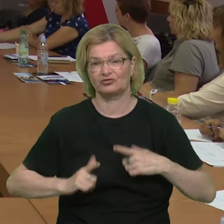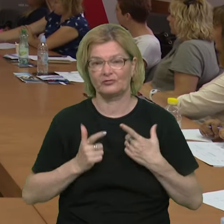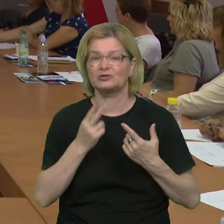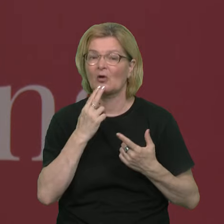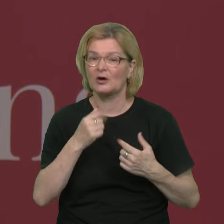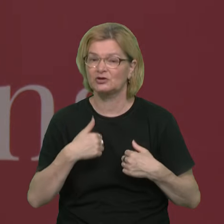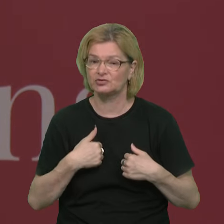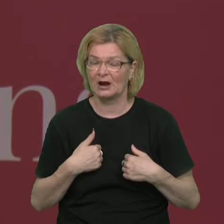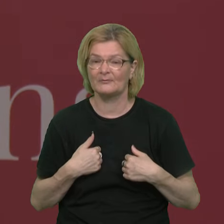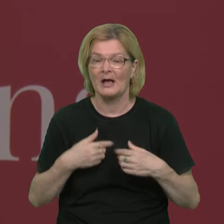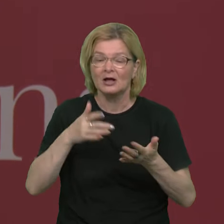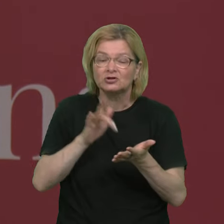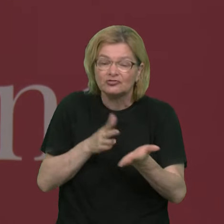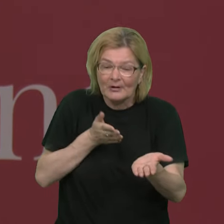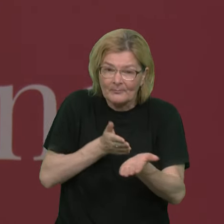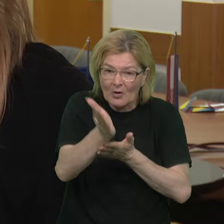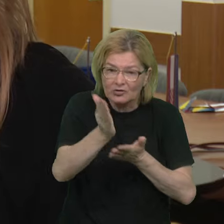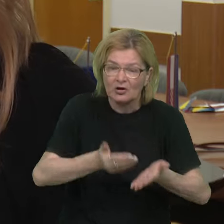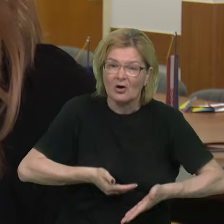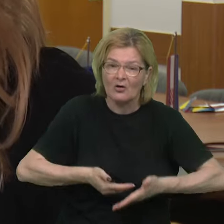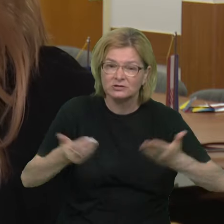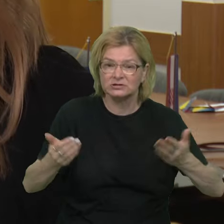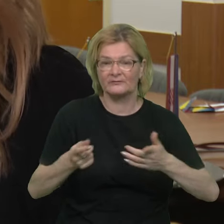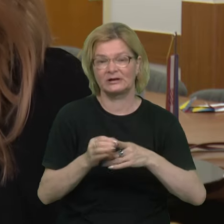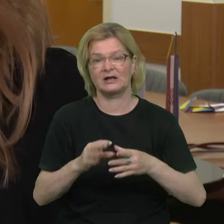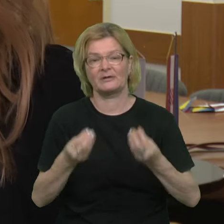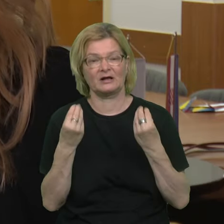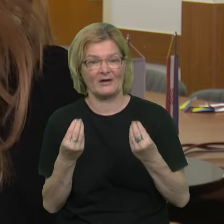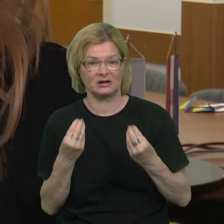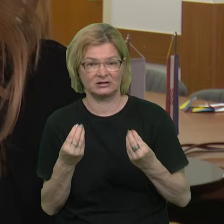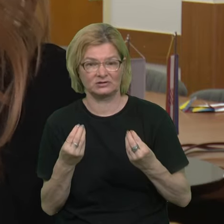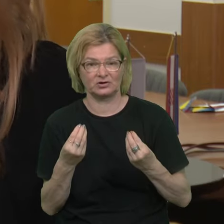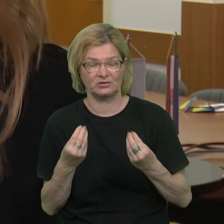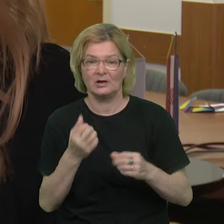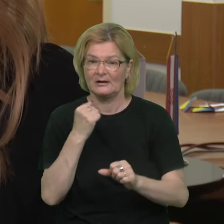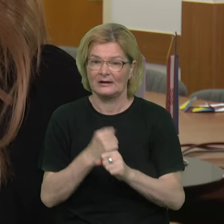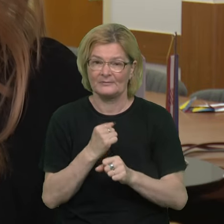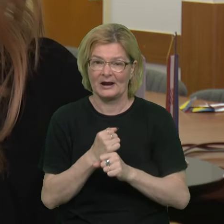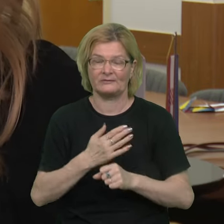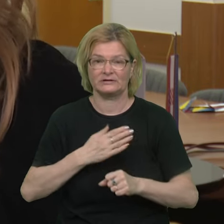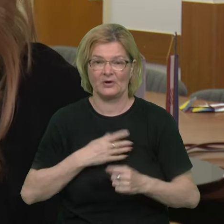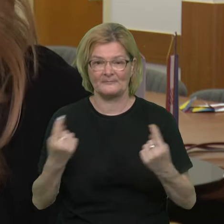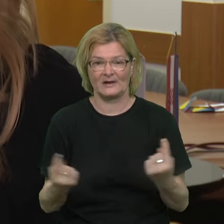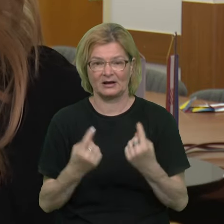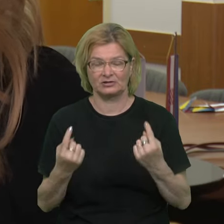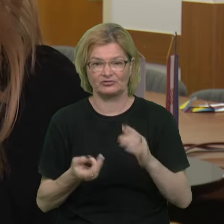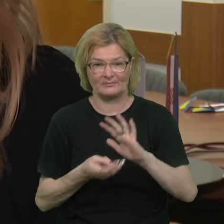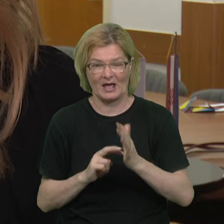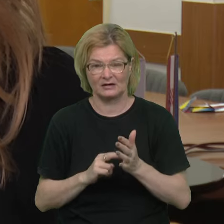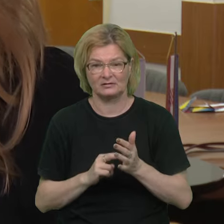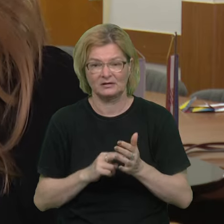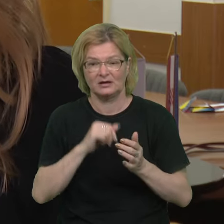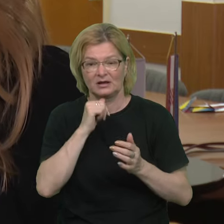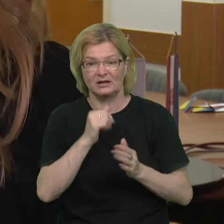u životu, a koje su nam polazišna osnova u stvari da bi kvalitetno napravili svoju